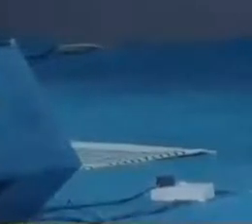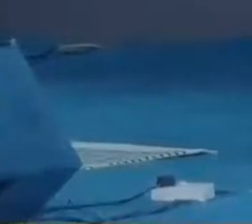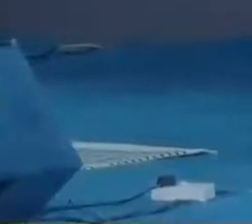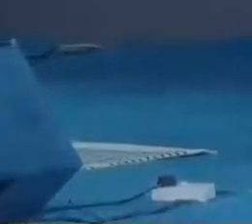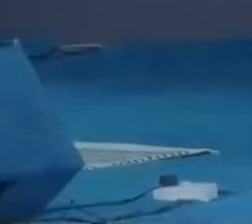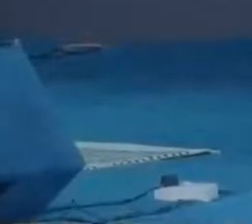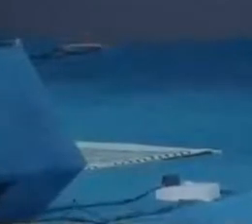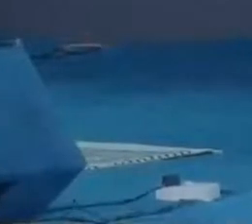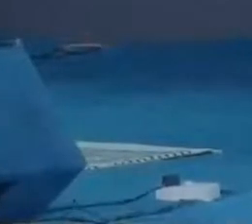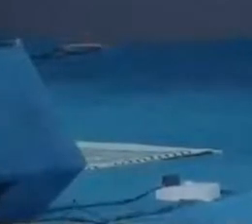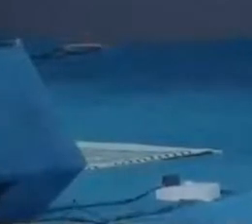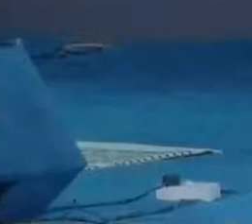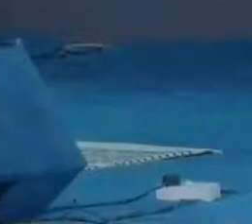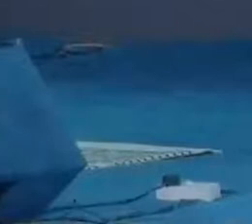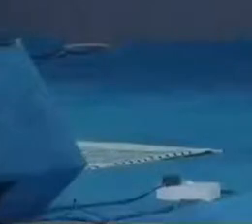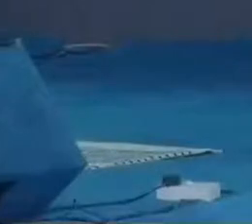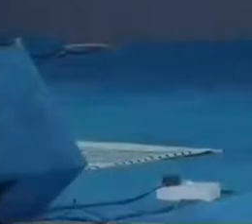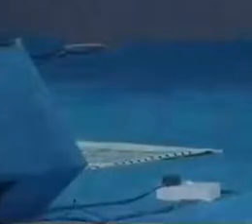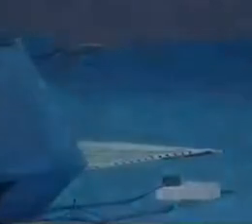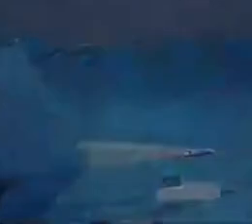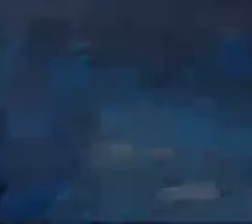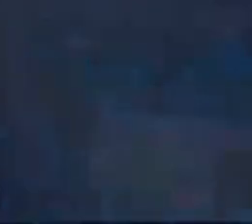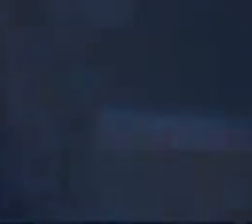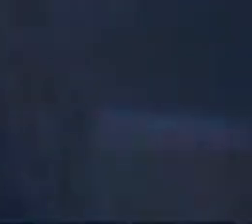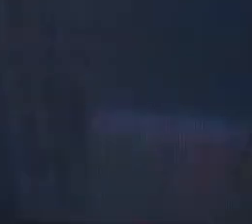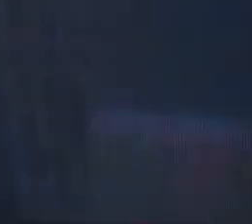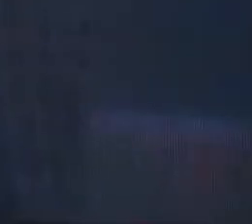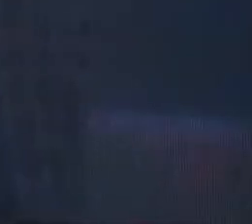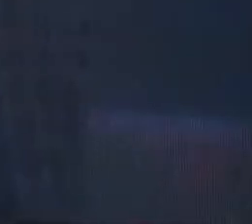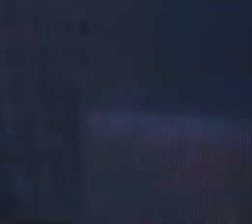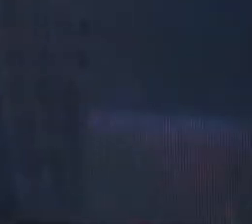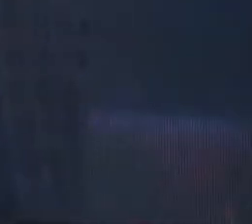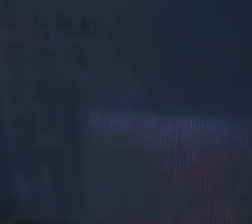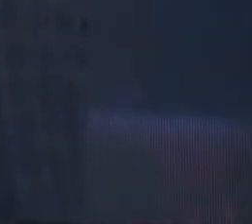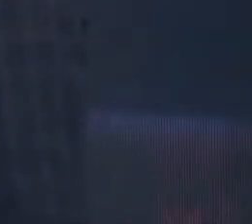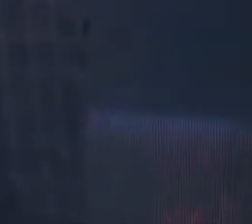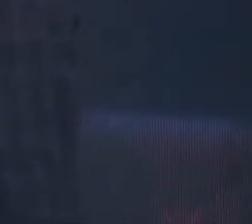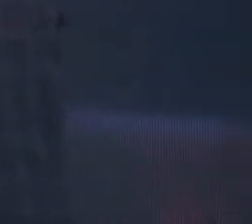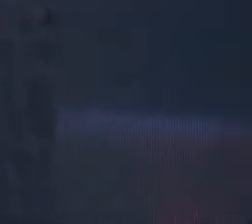a utilisé son intelligence, son intellect, son esprit.